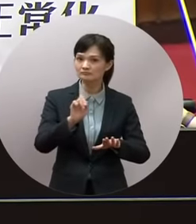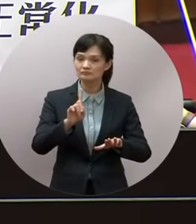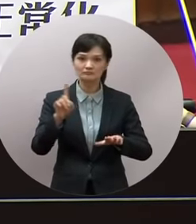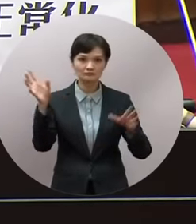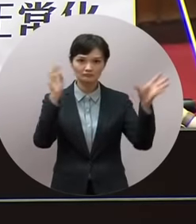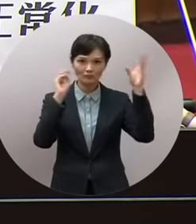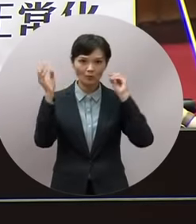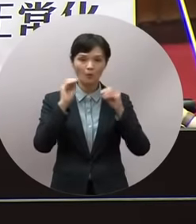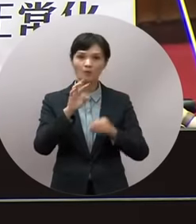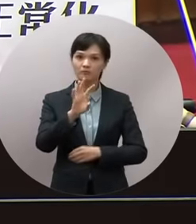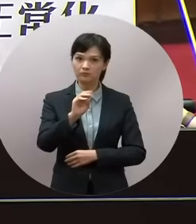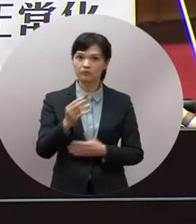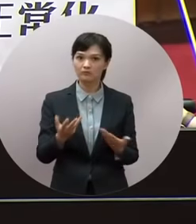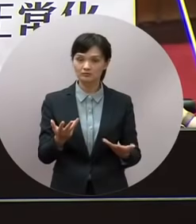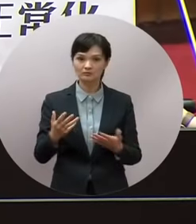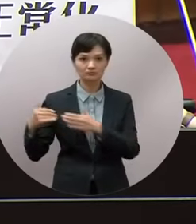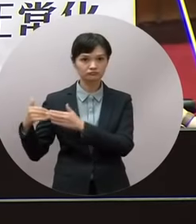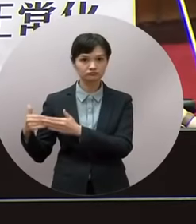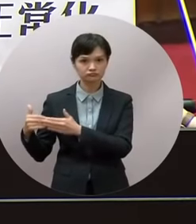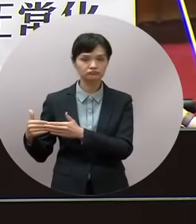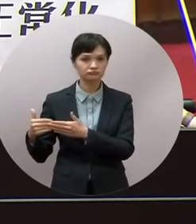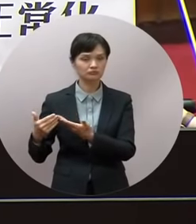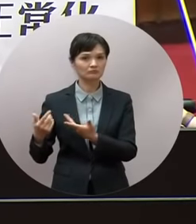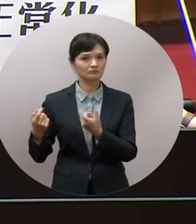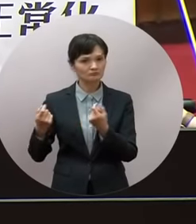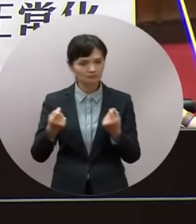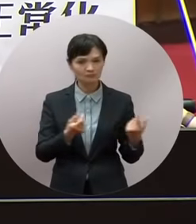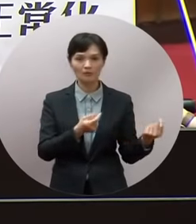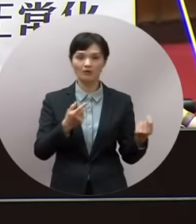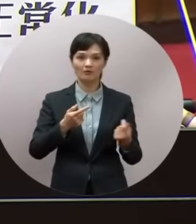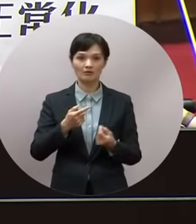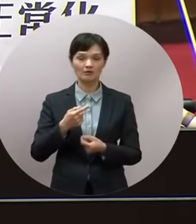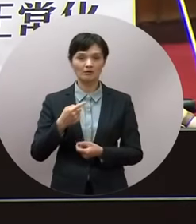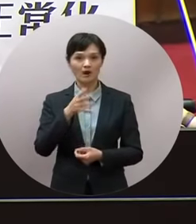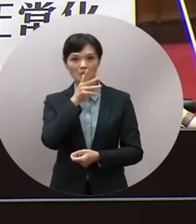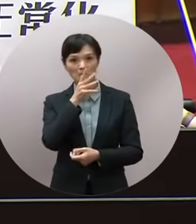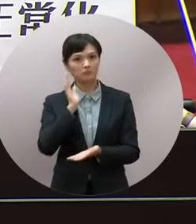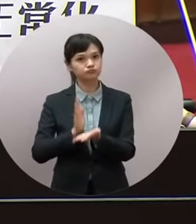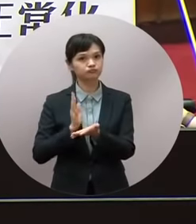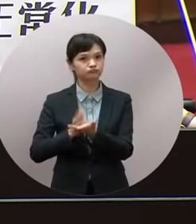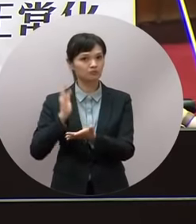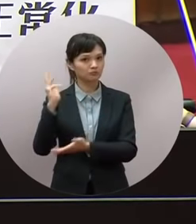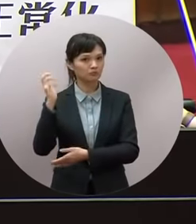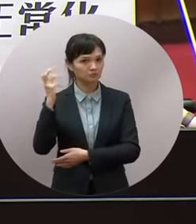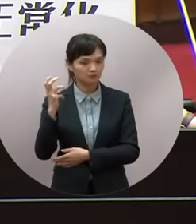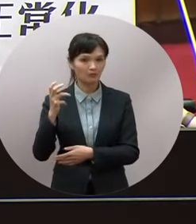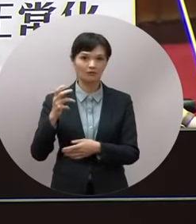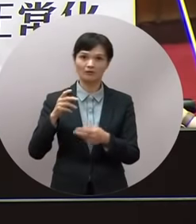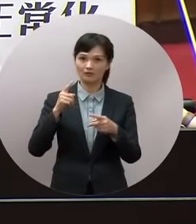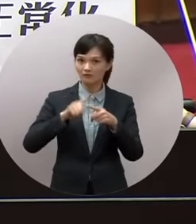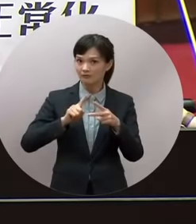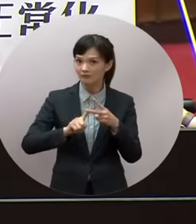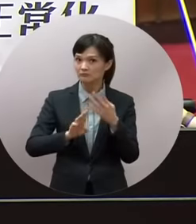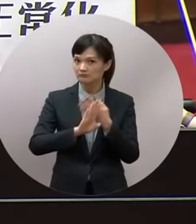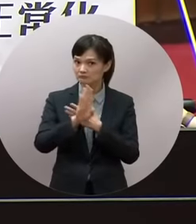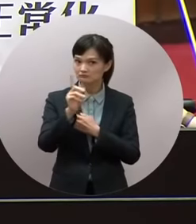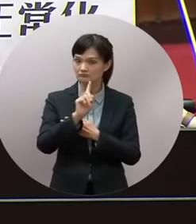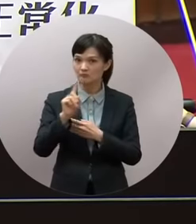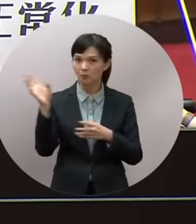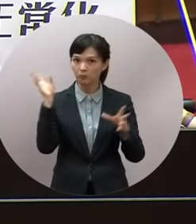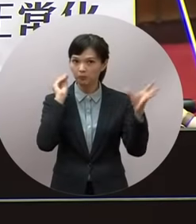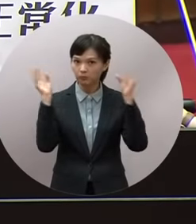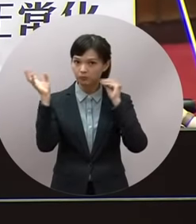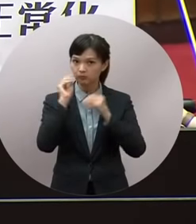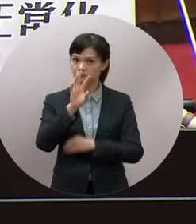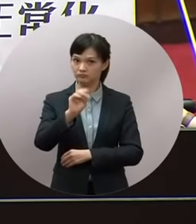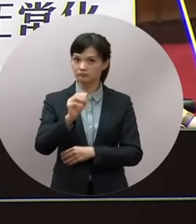资讯？中共不断的不只是口头武吓哦，有没有更具体的资讯？有掌握到各个部门，我们